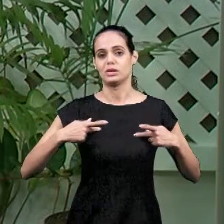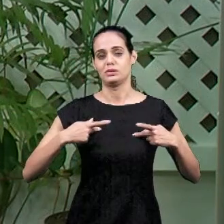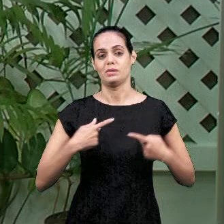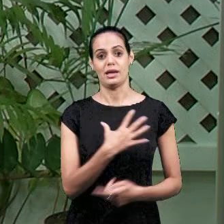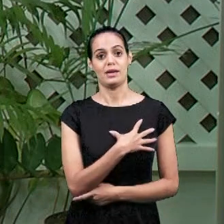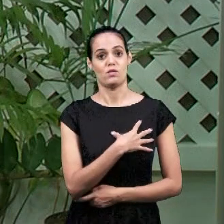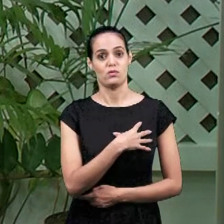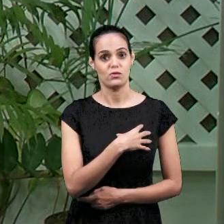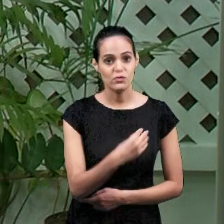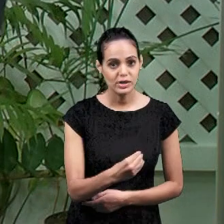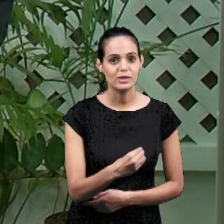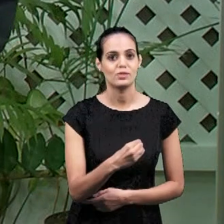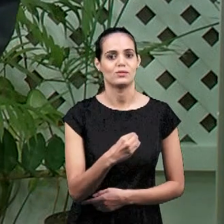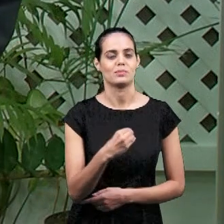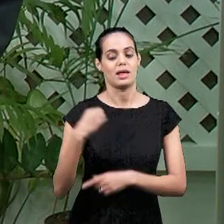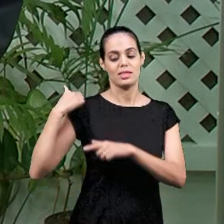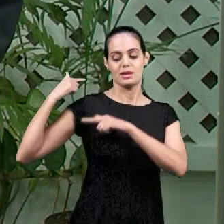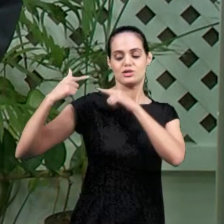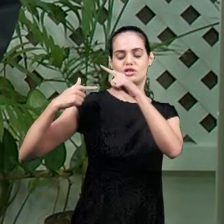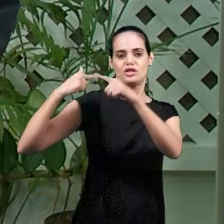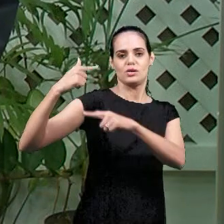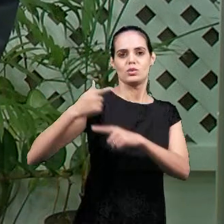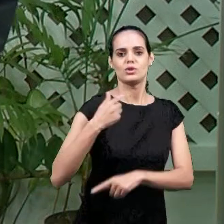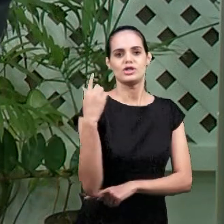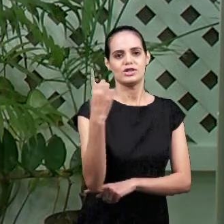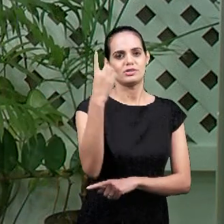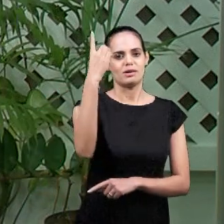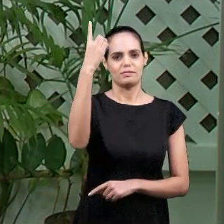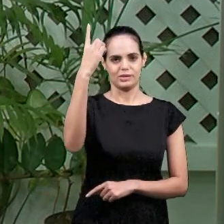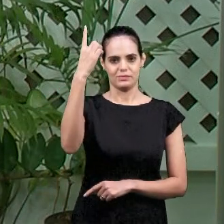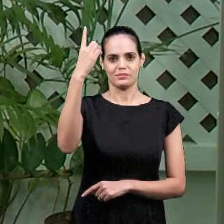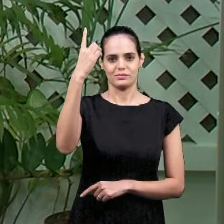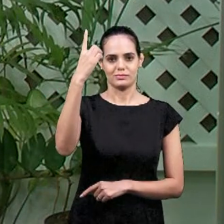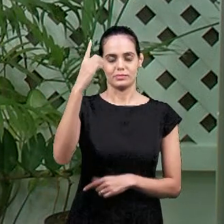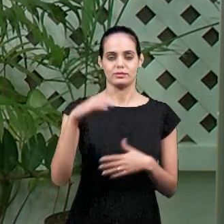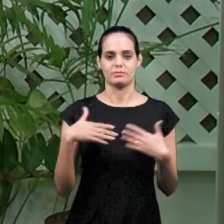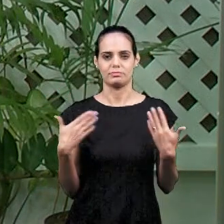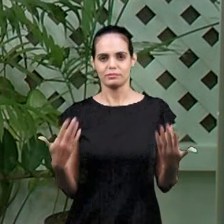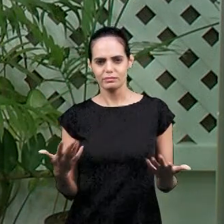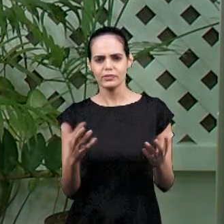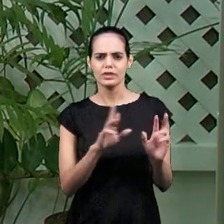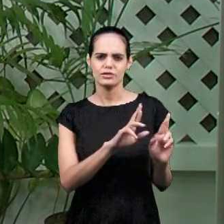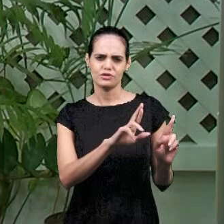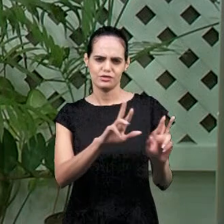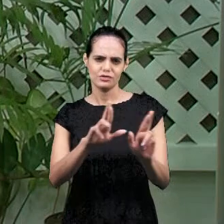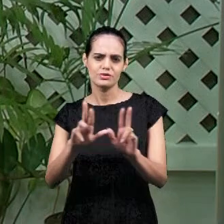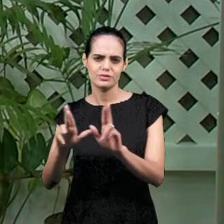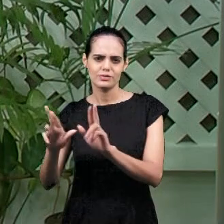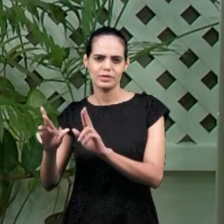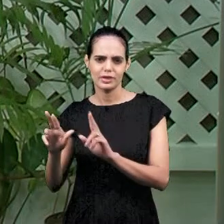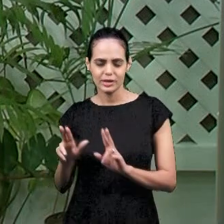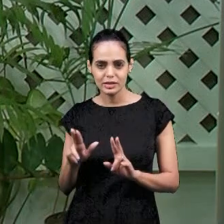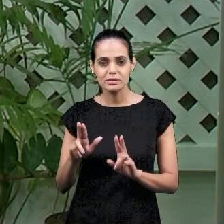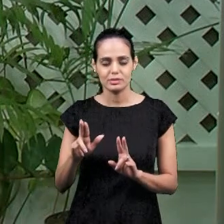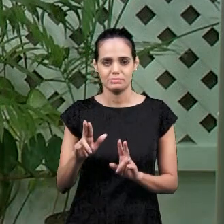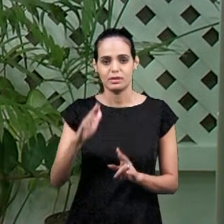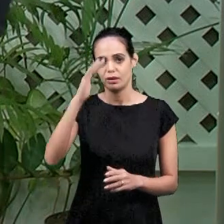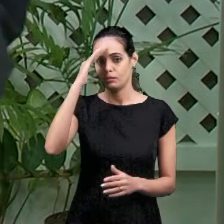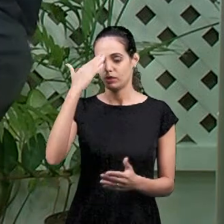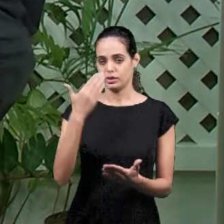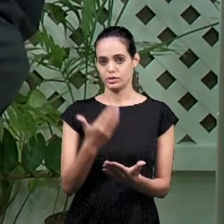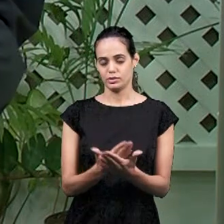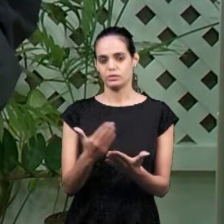au monde, il est devenu un homme. C'était le Fils de l'homme. Donc, vous voyez bien, mes bien-aimés, voici